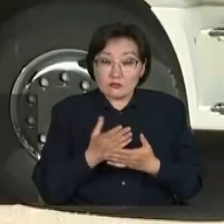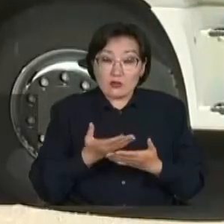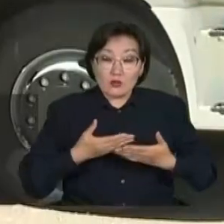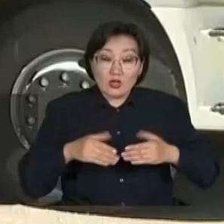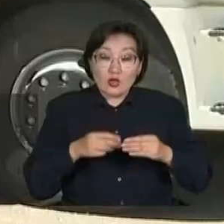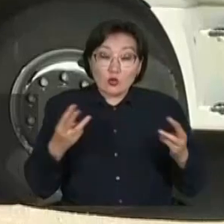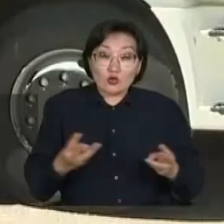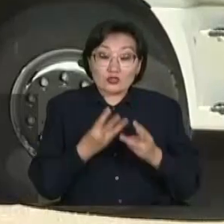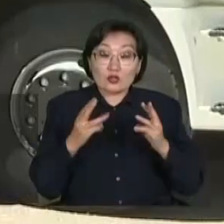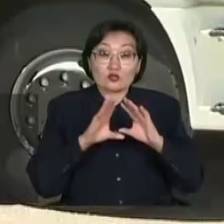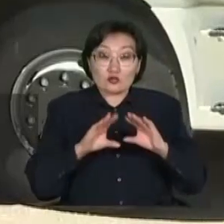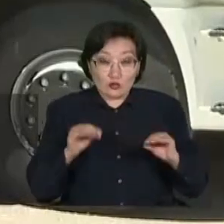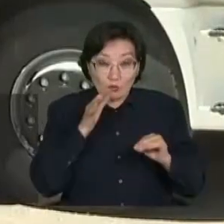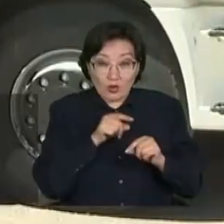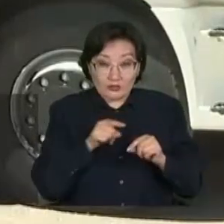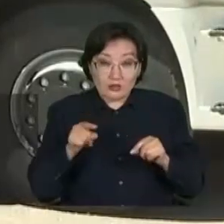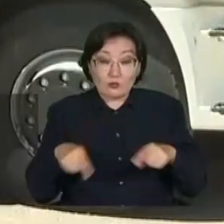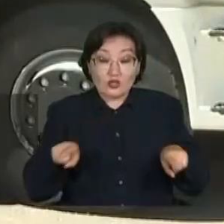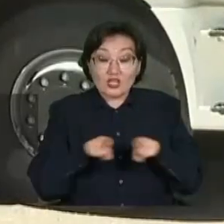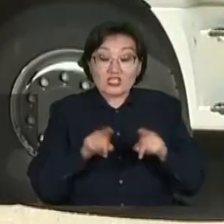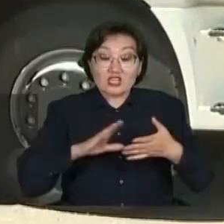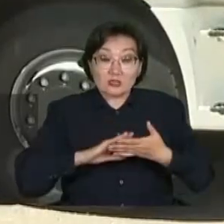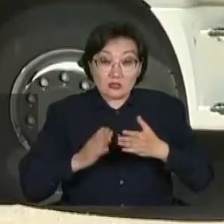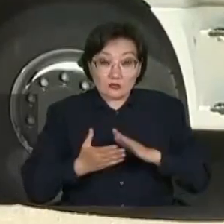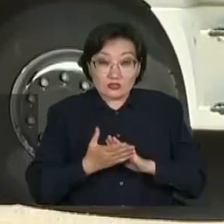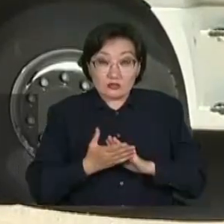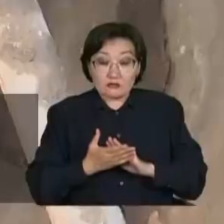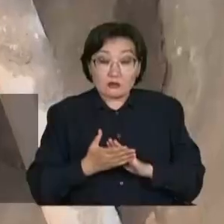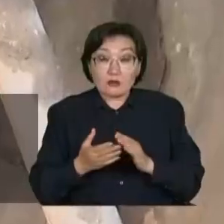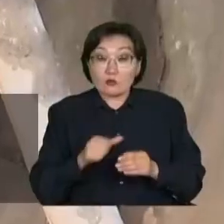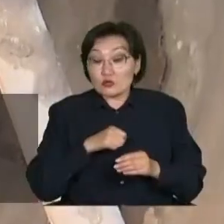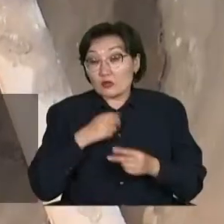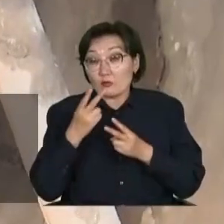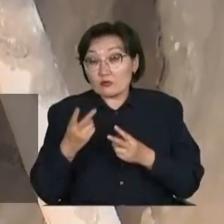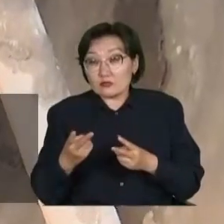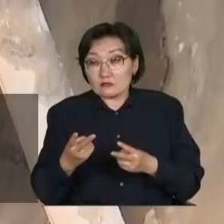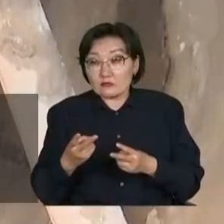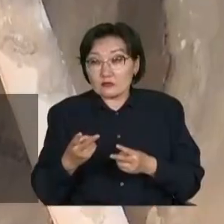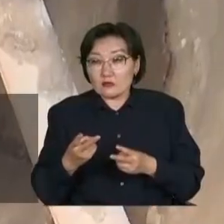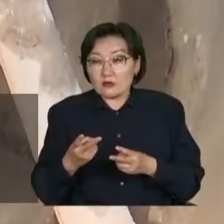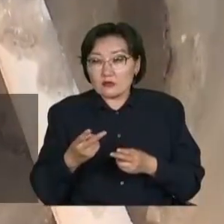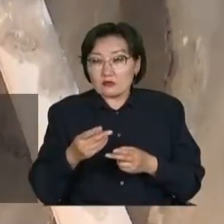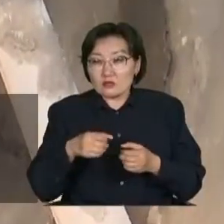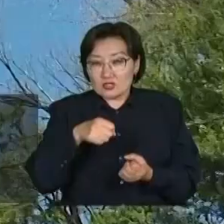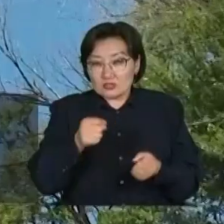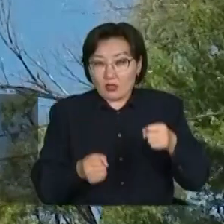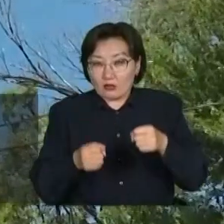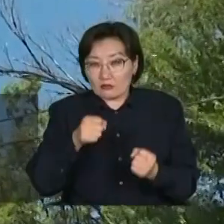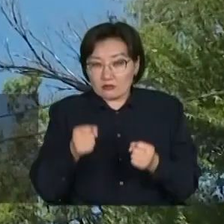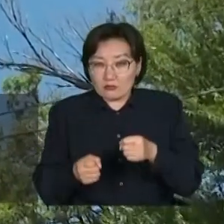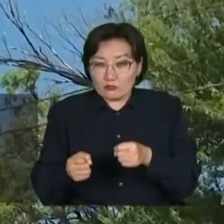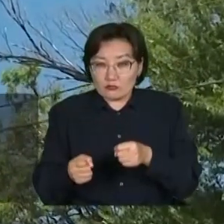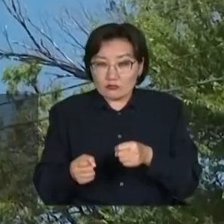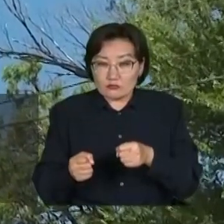өрт сөндіру кезінде осындай жағдайлар көріп тұрғаныңыздай жылжып кеткен сақинасы өрт сөндіру гидрантының.